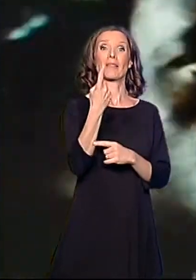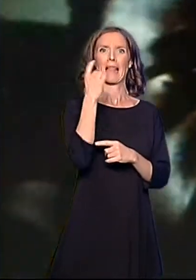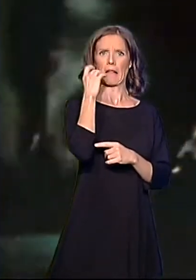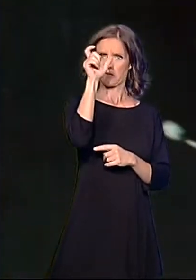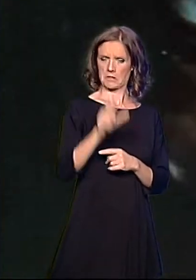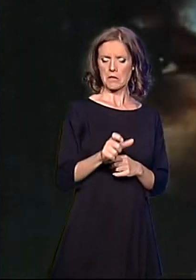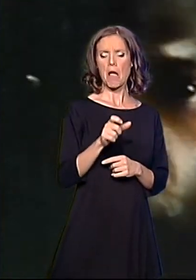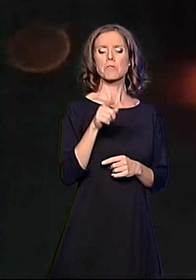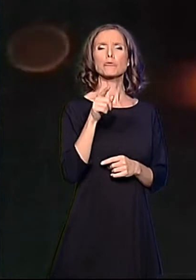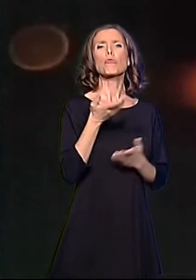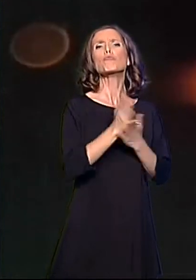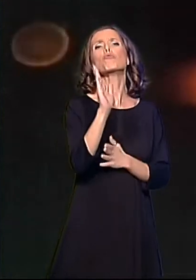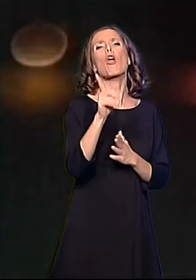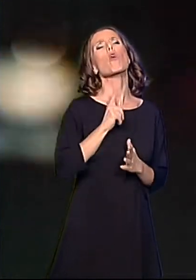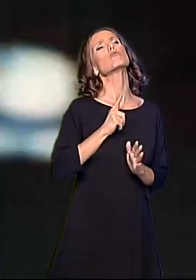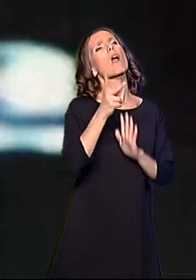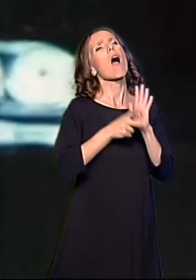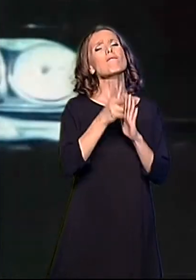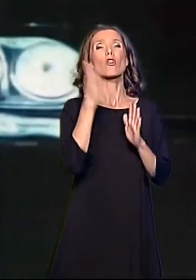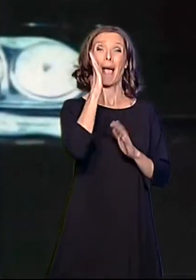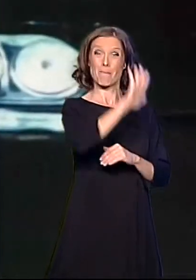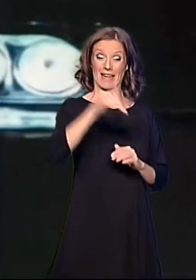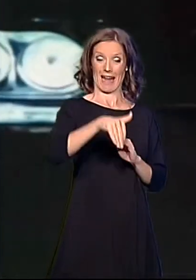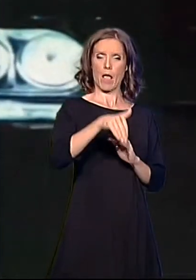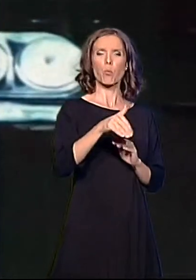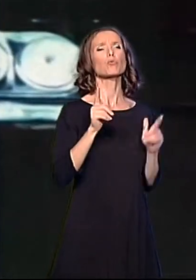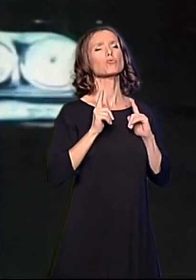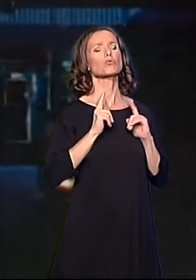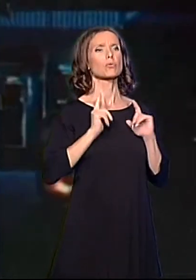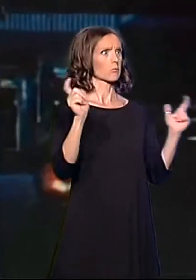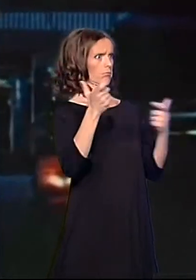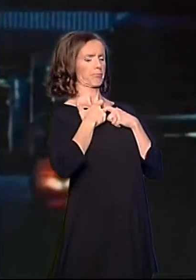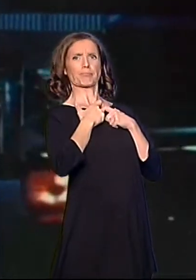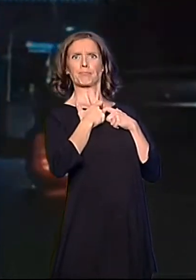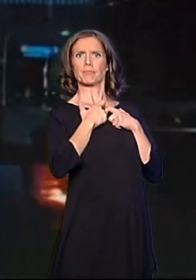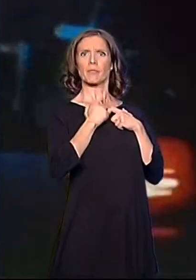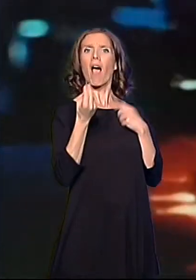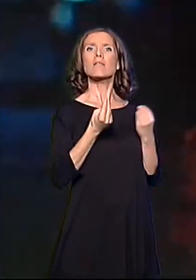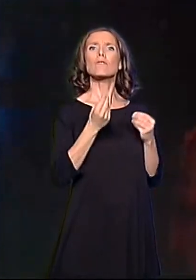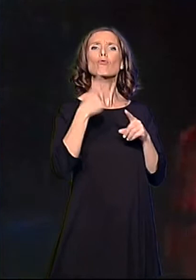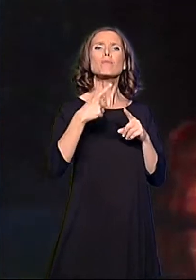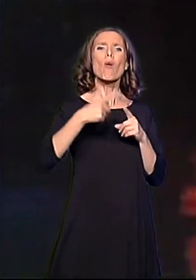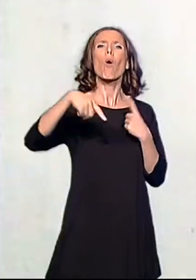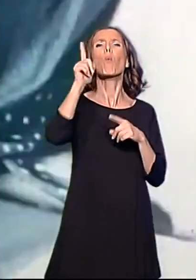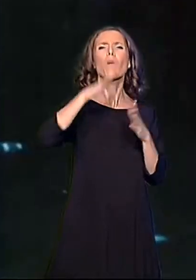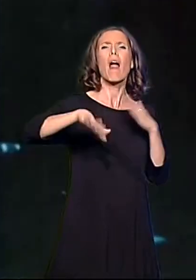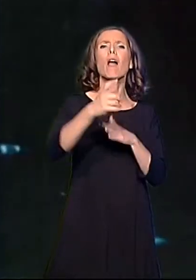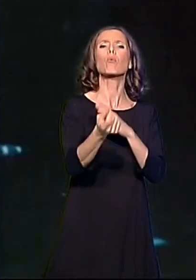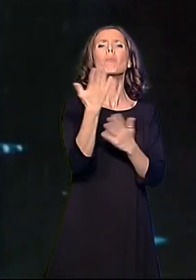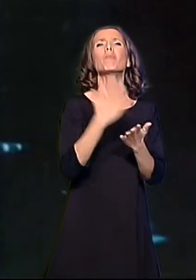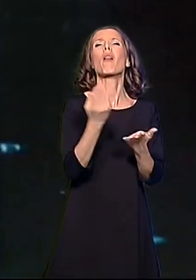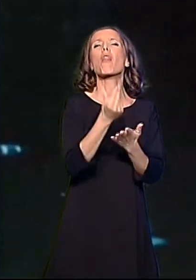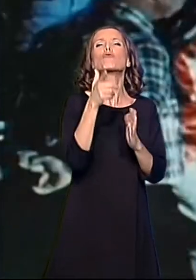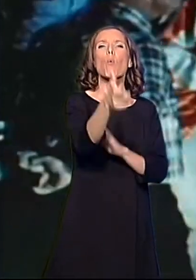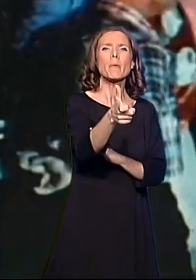čekajući voz u gradu na jugu, biva uhapšen zato što se dogodilo ubistvo u gradu i on je automatski